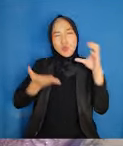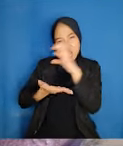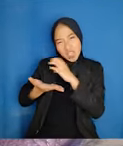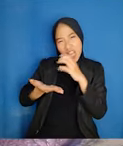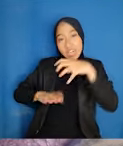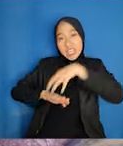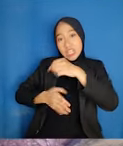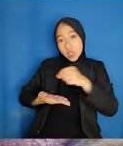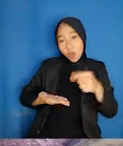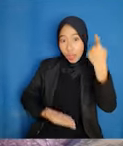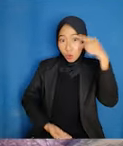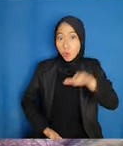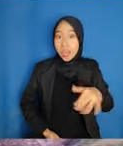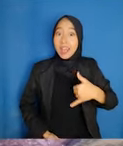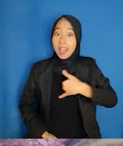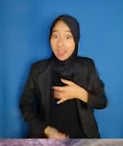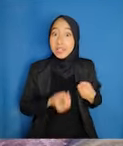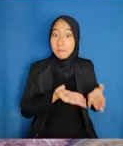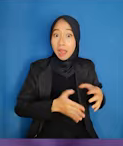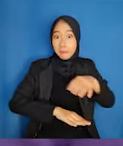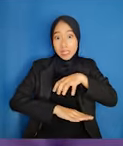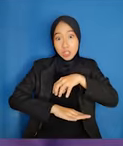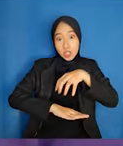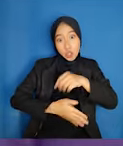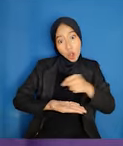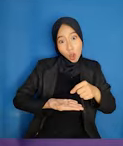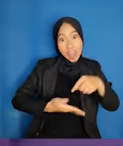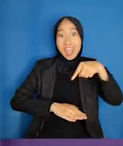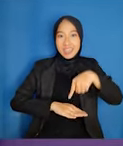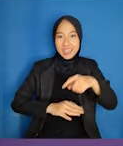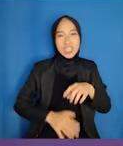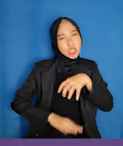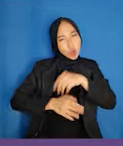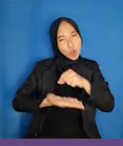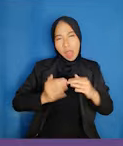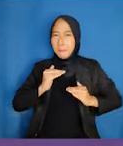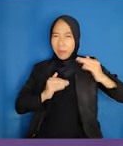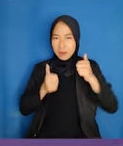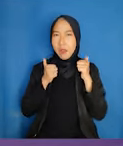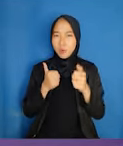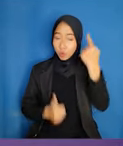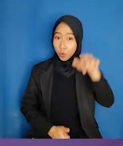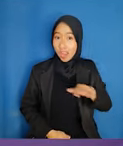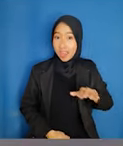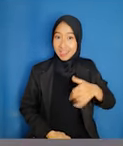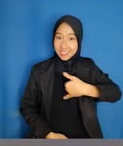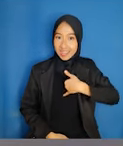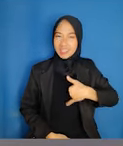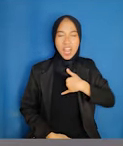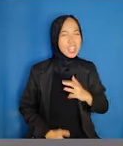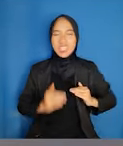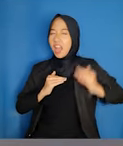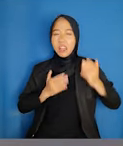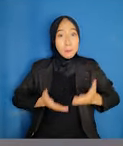sekolah khusus bagi Bunga karena SMP inilah sekolah yang terbaik buat Bunga. Saya sangat bangga terhadap